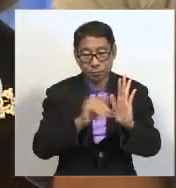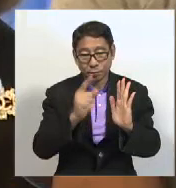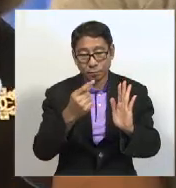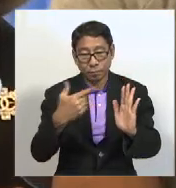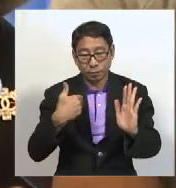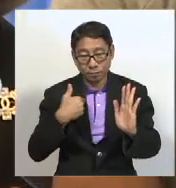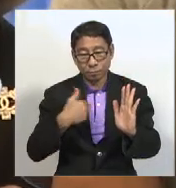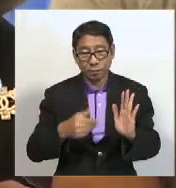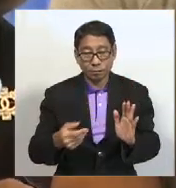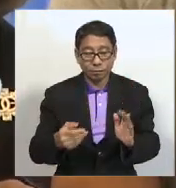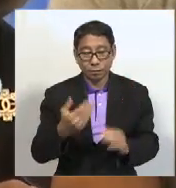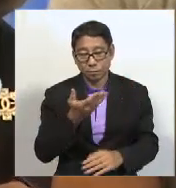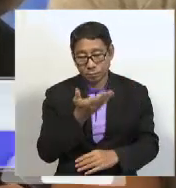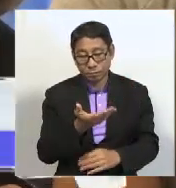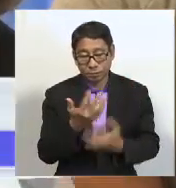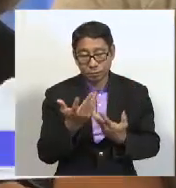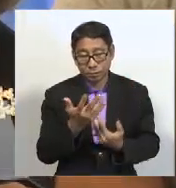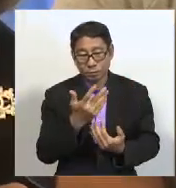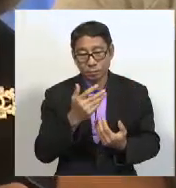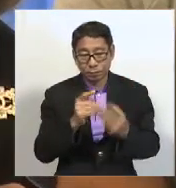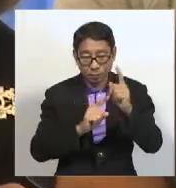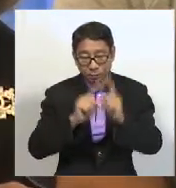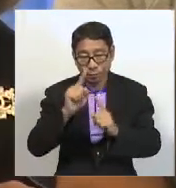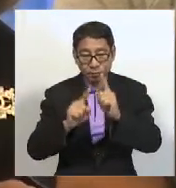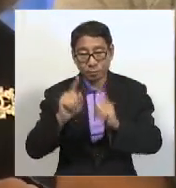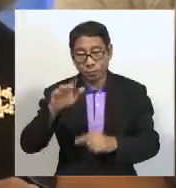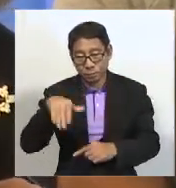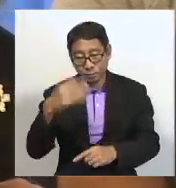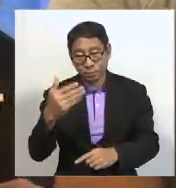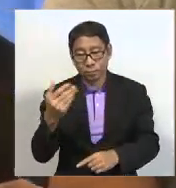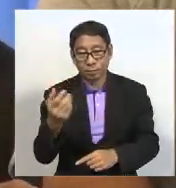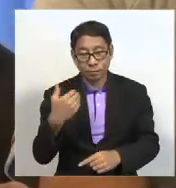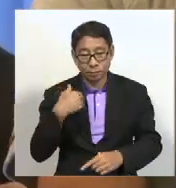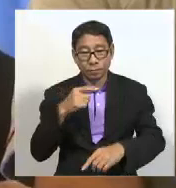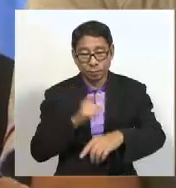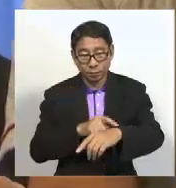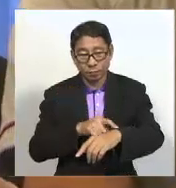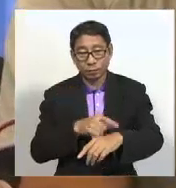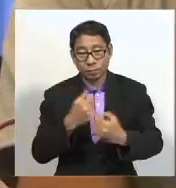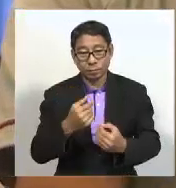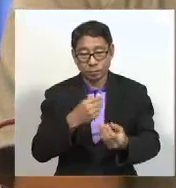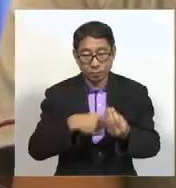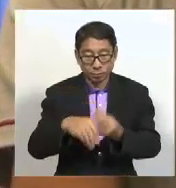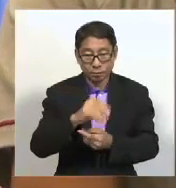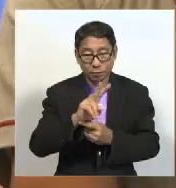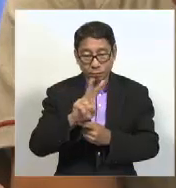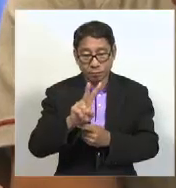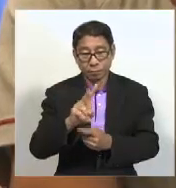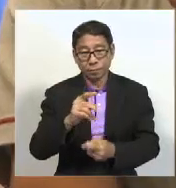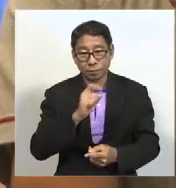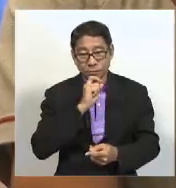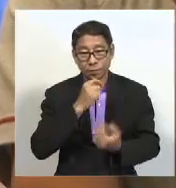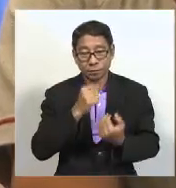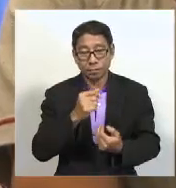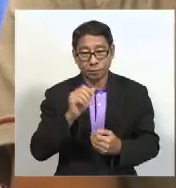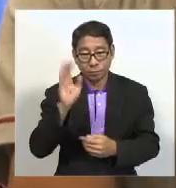ไหมนะแต่ขอประเมินก่อน ปีนี้มีอันเฟส3 ก็ขอประเมินนิดนึงยังมีเวลานะเพราะเฟส2เพิ่งเริ่มนะครับเพิ่งเข้าฤ